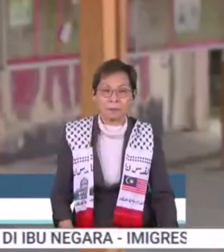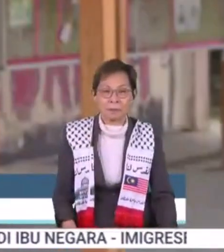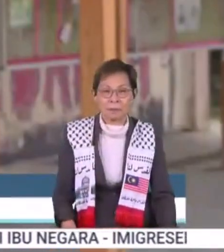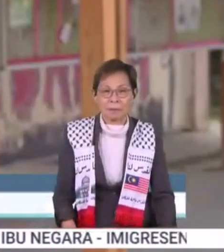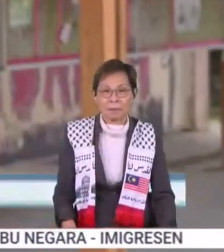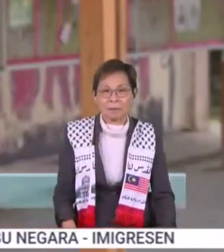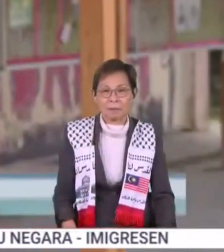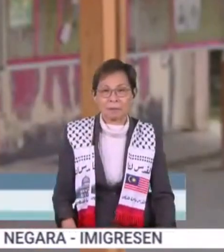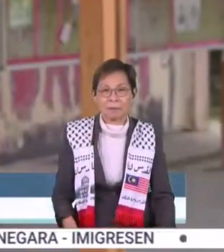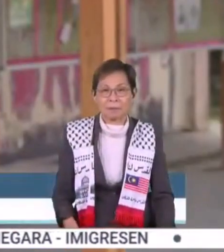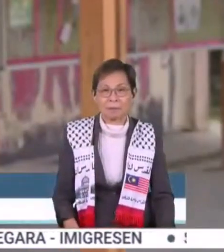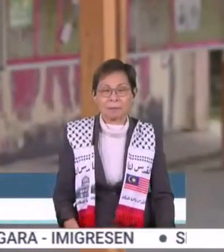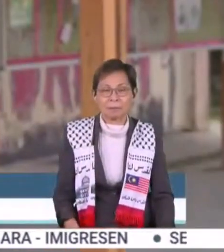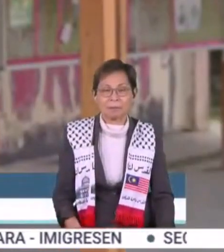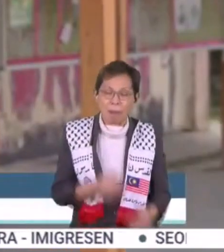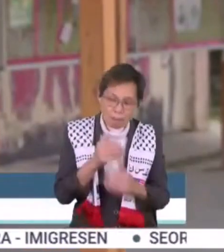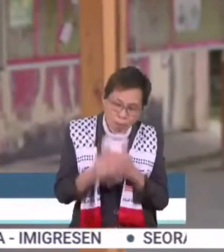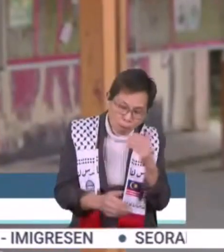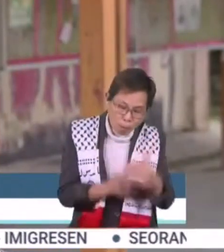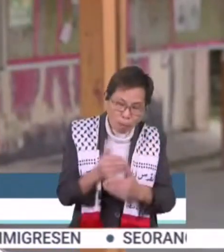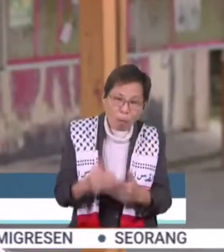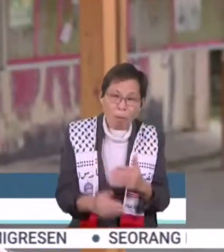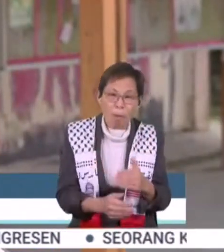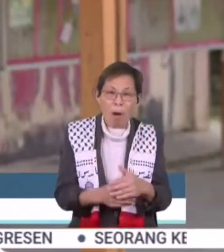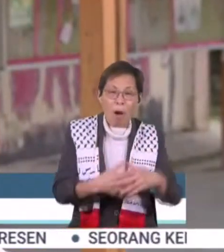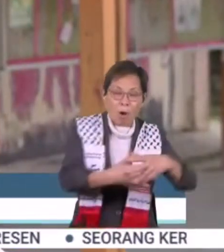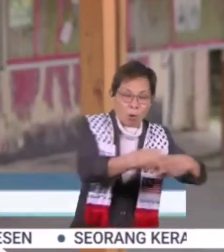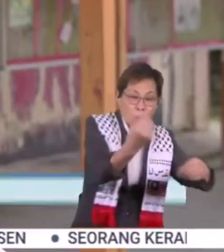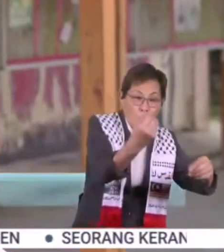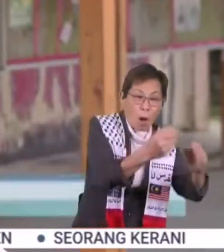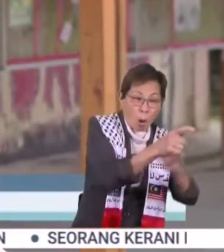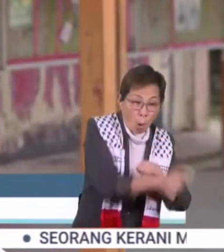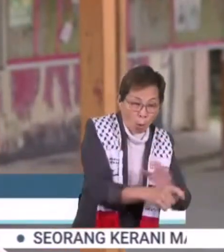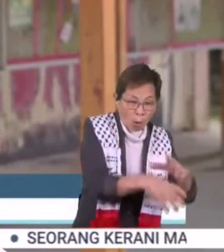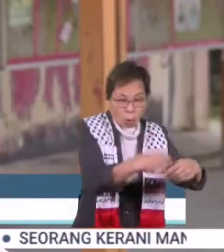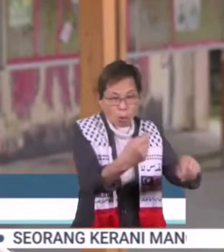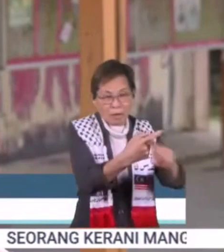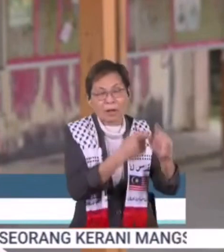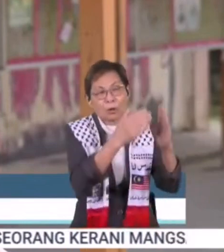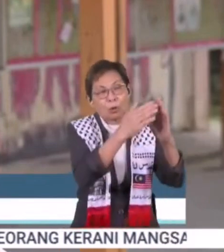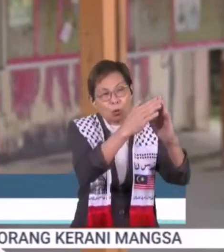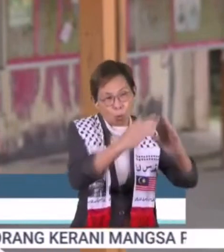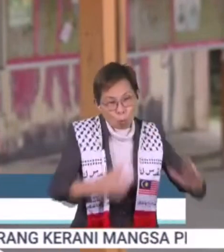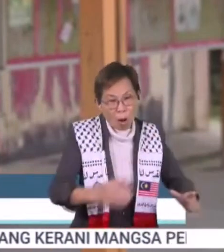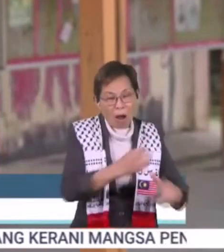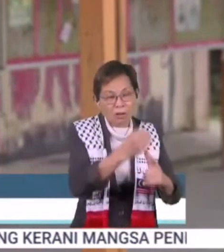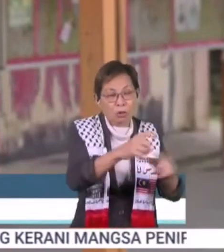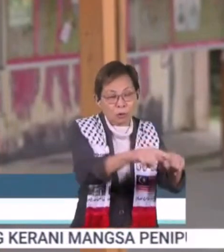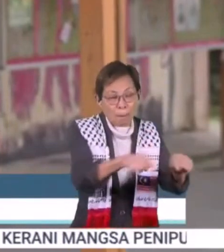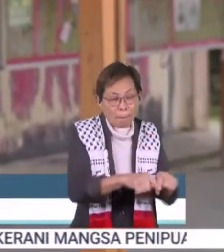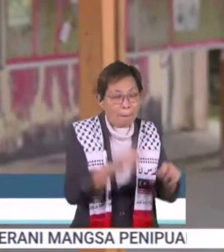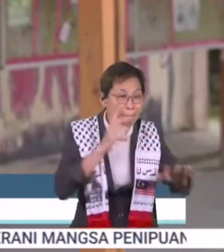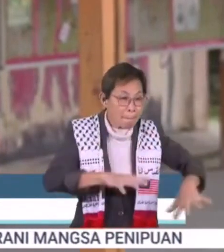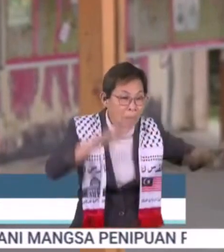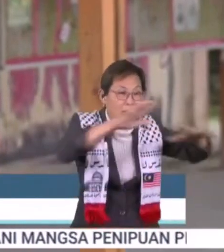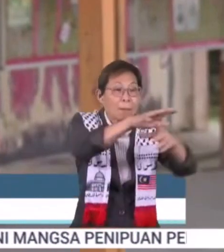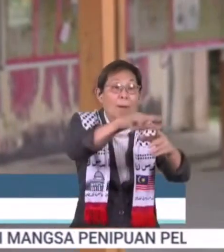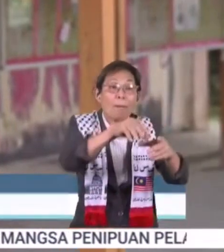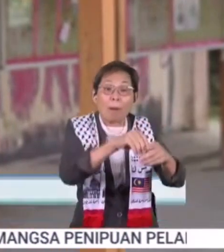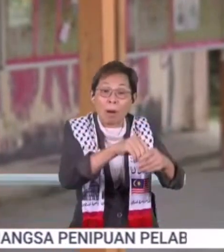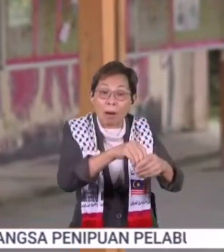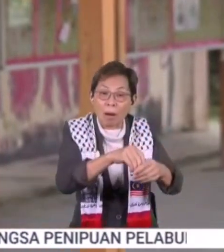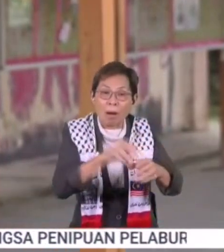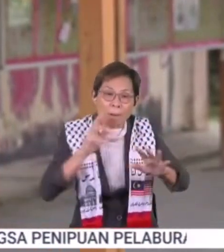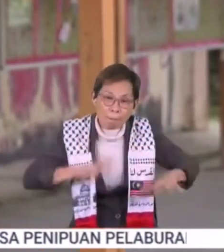proses kita mengambil mangsa mengeluarkan mangsa dari rumah tempat-tempat yang banjir yang melibatkan